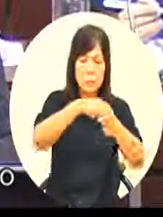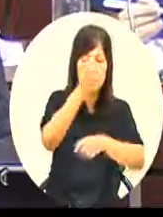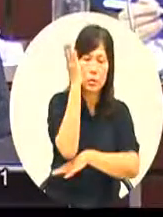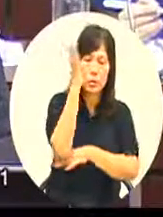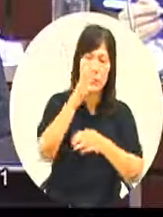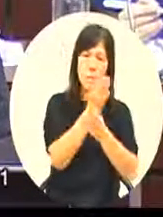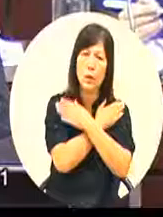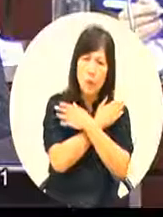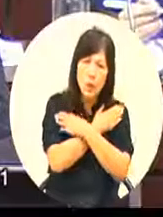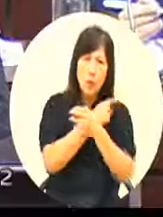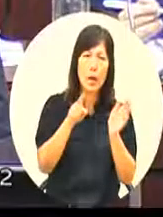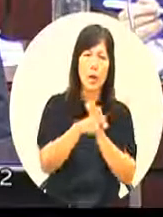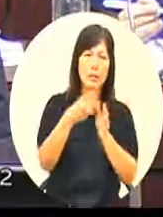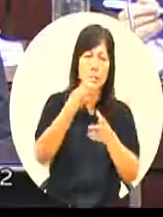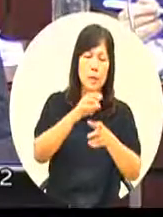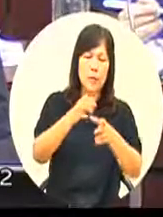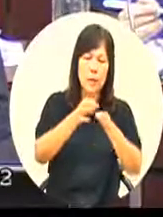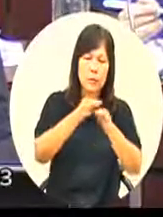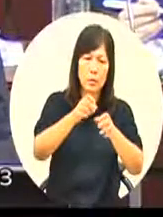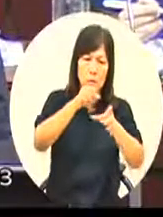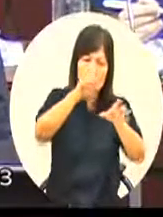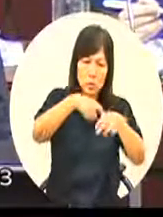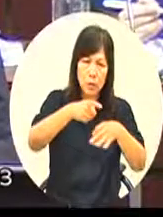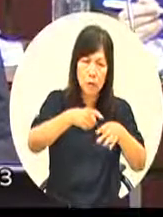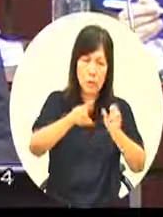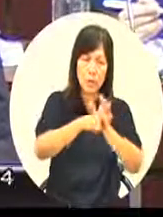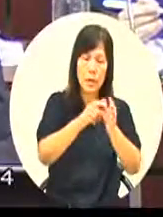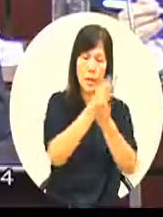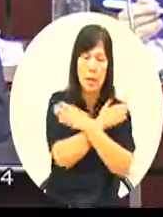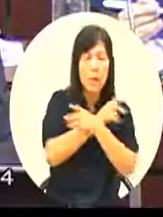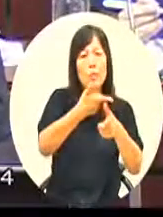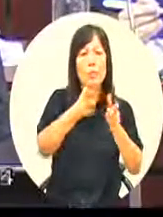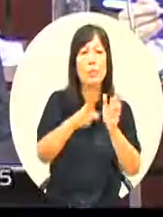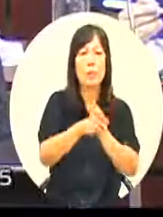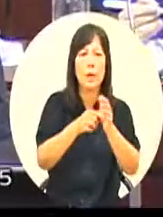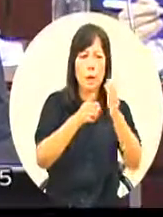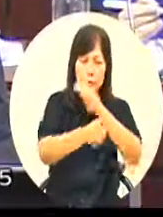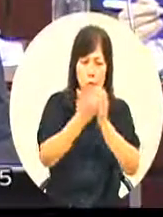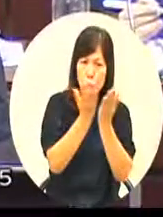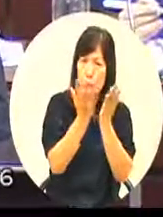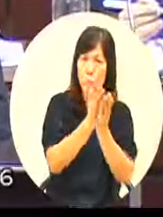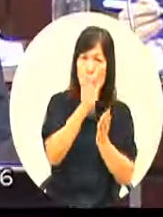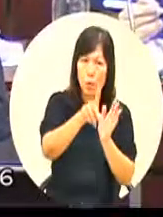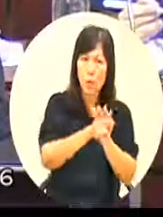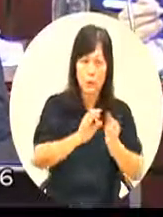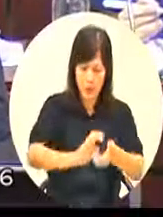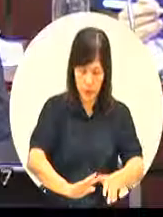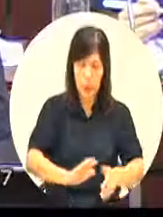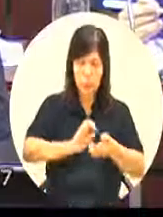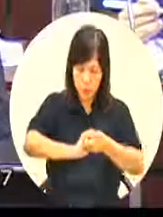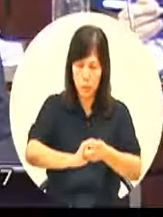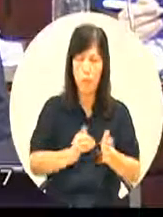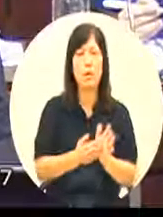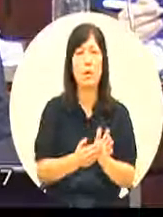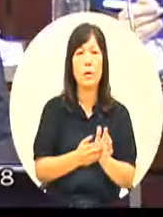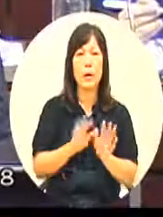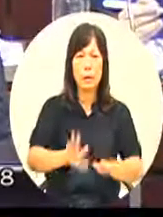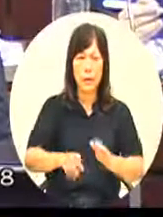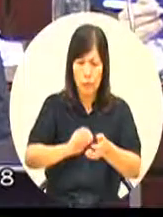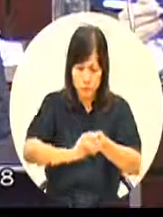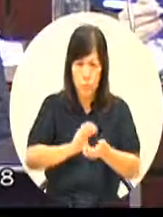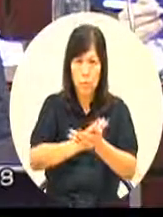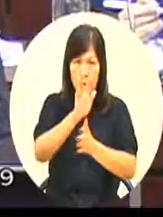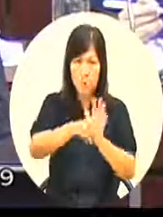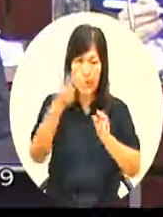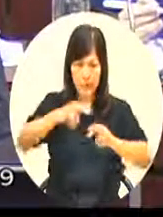或者是进入非营利幼儿园，这个其实已经规划好了，但是因为他今天拍板定案以后我们会再做一个调整，因为他